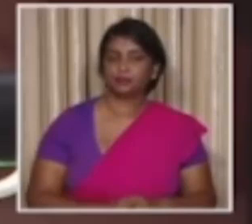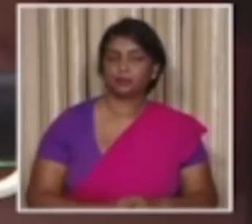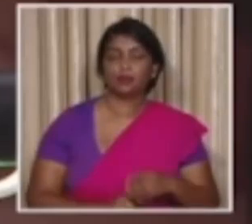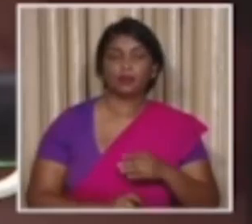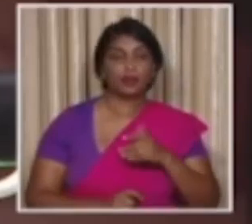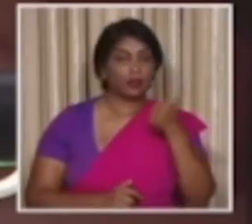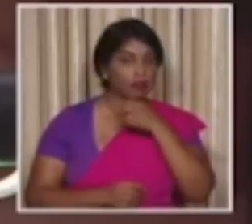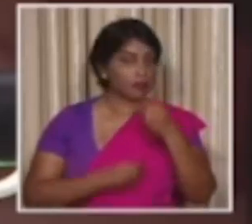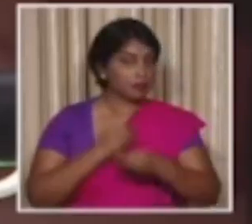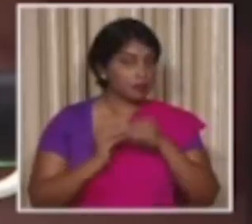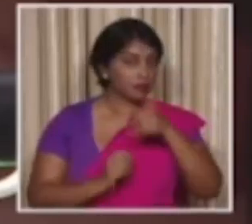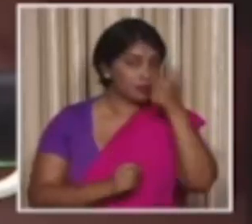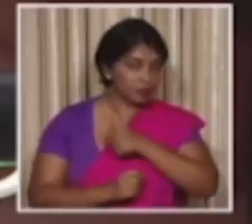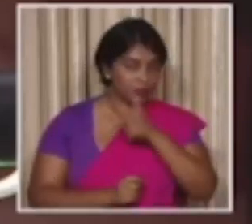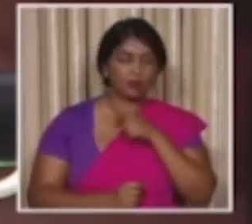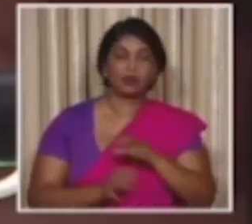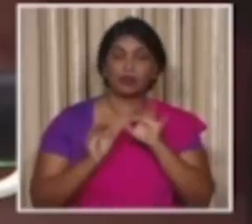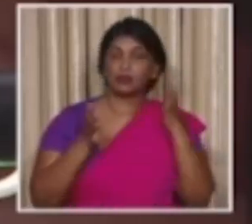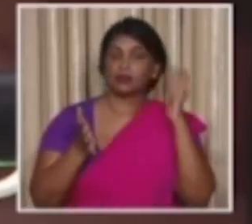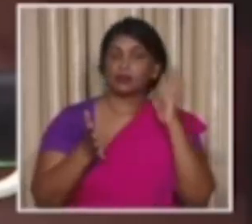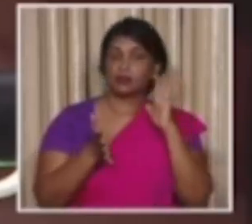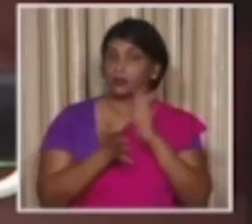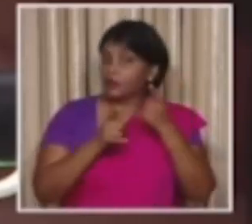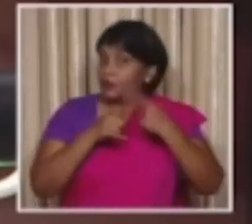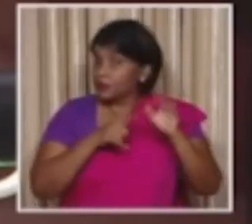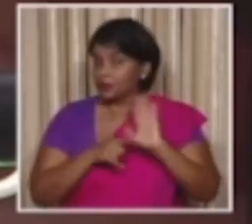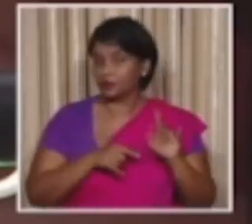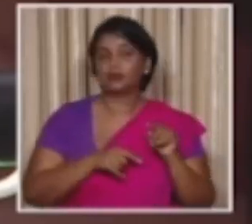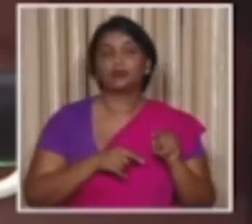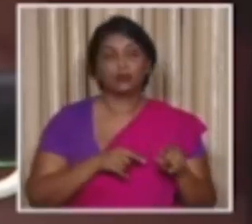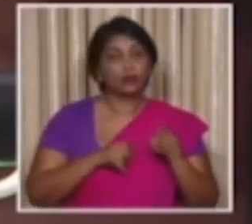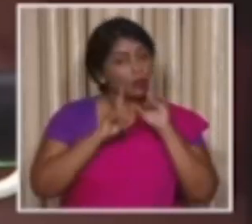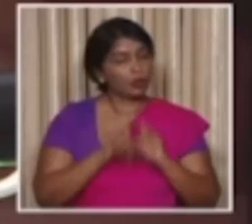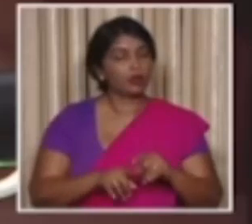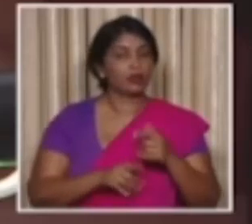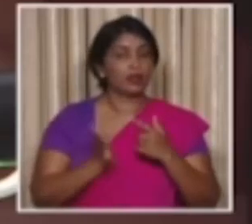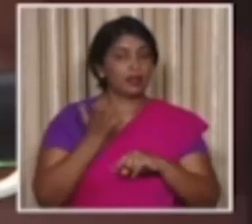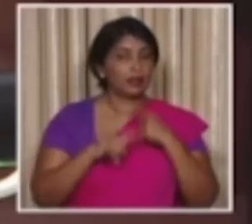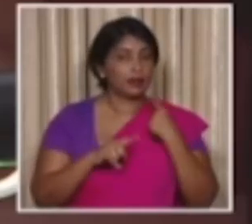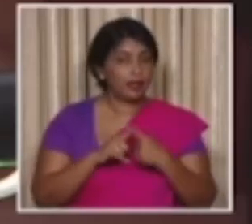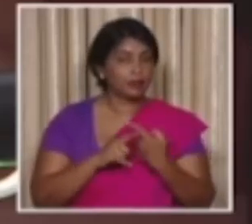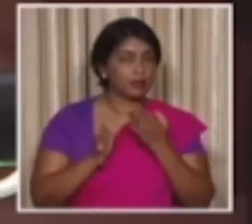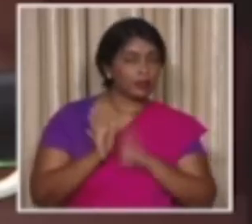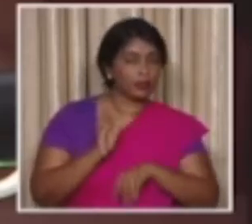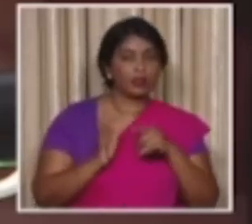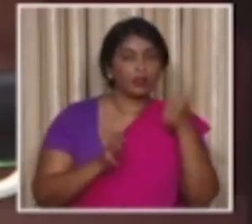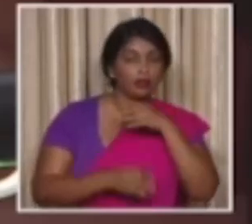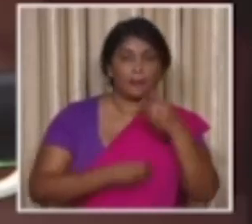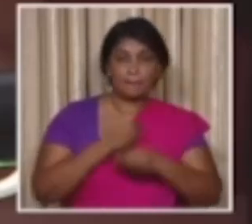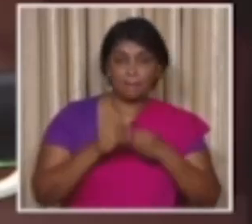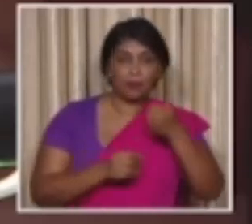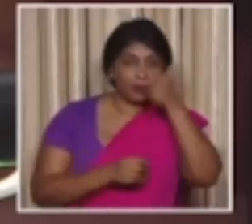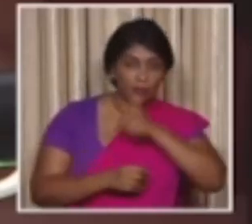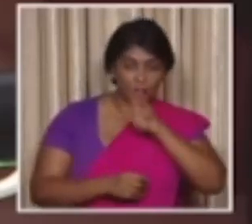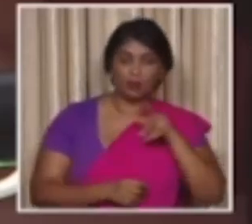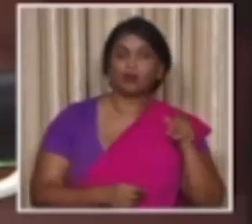විසින් මත්පැන් නිෂ්පාදකයන්ට හොර රහසි ස්ටිකල් ඒ විතරක් නෙවෙයි. එසේම බදු මගහැරීම සඳහා එම සමාගම විසින් මත්පැන් නිෂ්පාදකයන්ට හොර